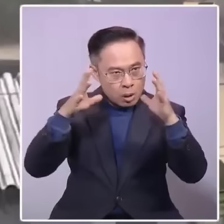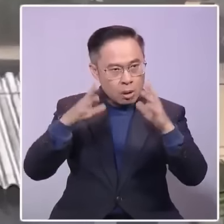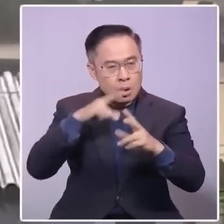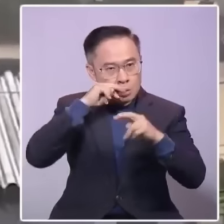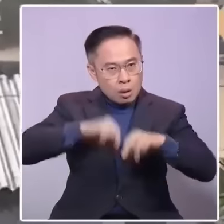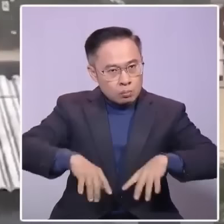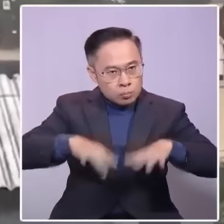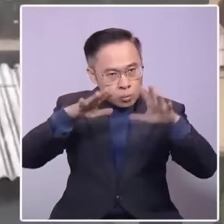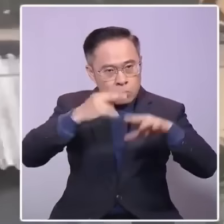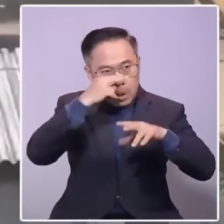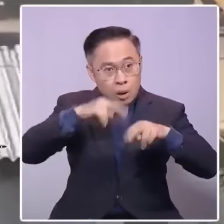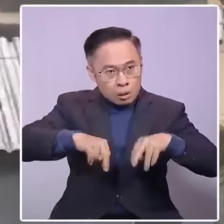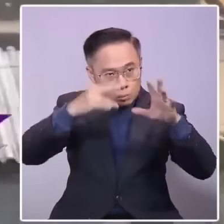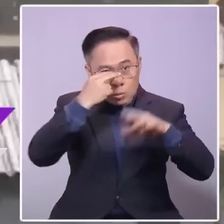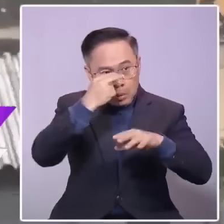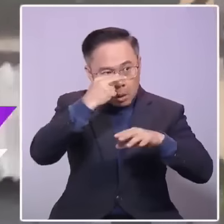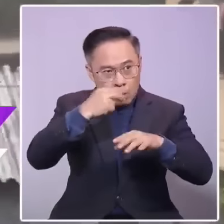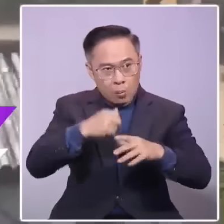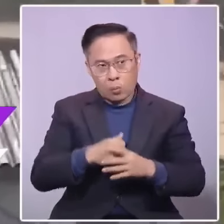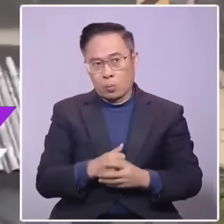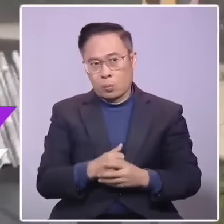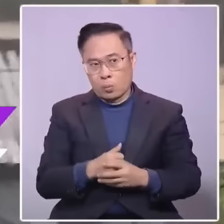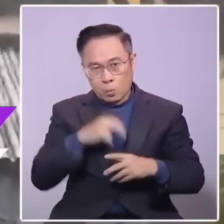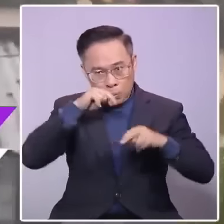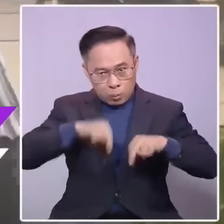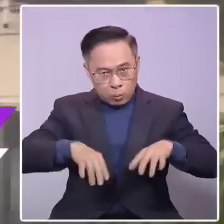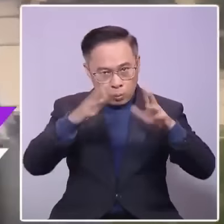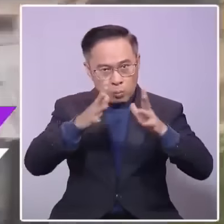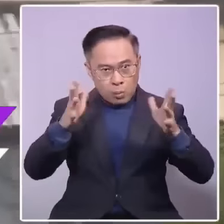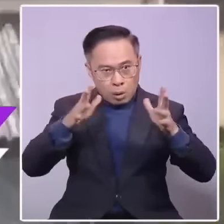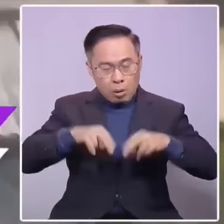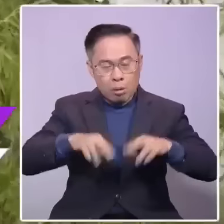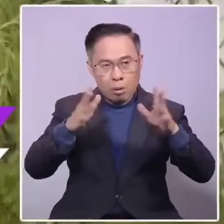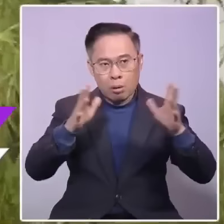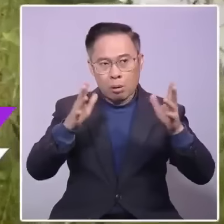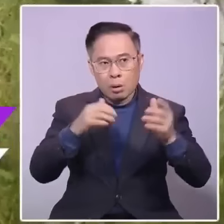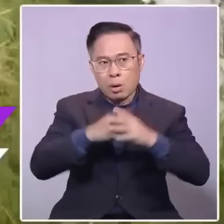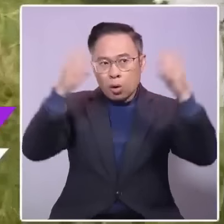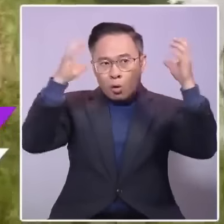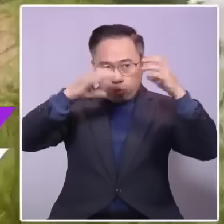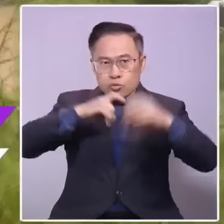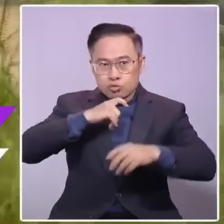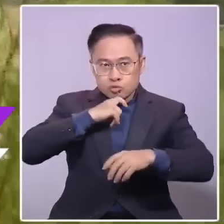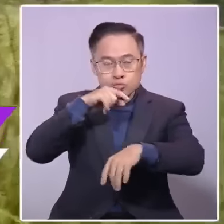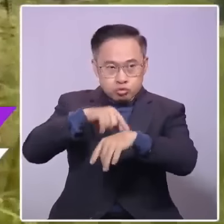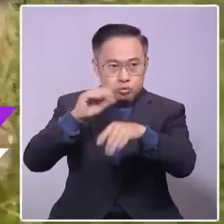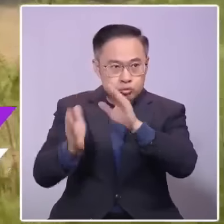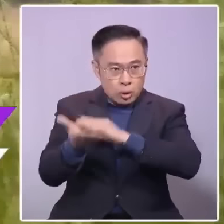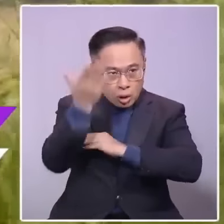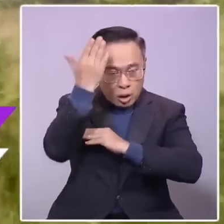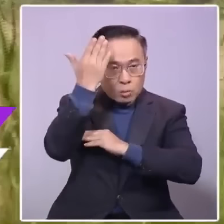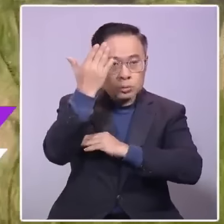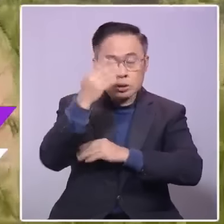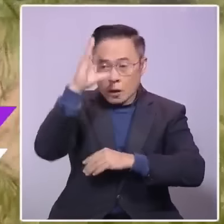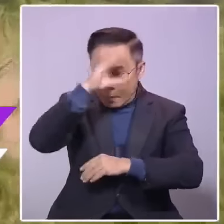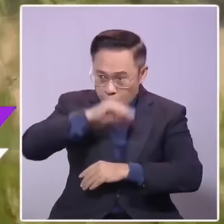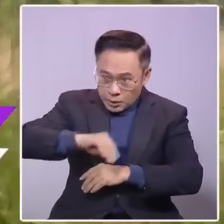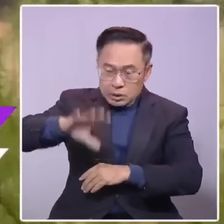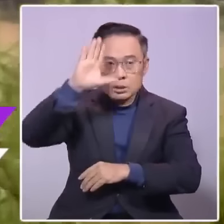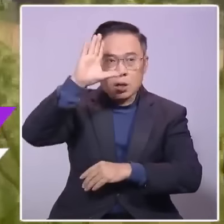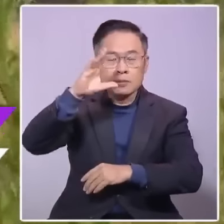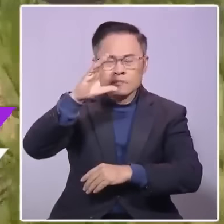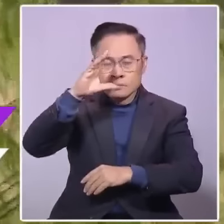บายหลายจุดค่ะ น่ากลัวมาก แล้วฝนก็ยังคงตกกระหน่ำลงมาในตอนที่ผู้สื่อข่าวนะคะก็ถ่ายภาพเนี่ยมา